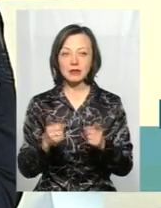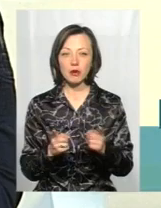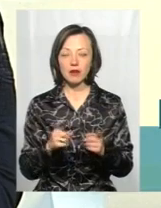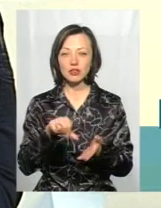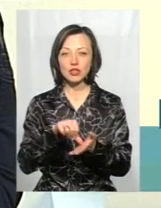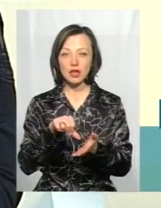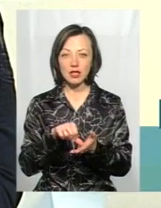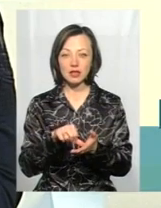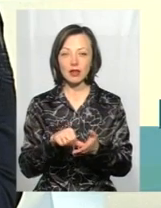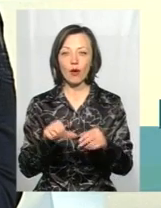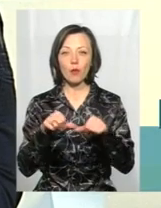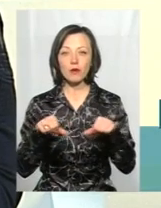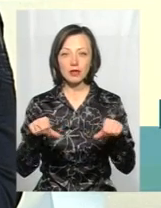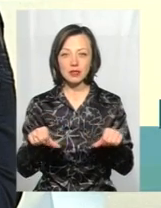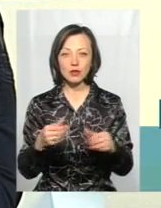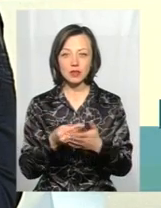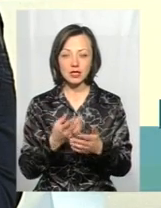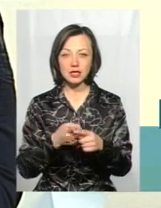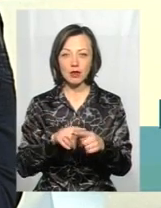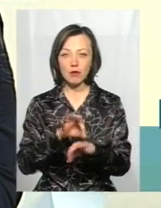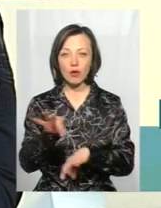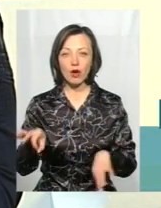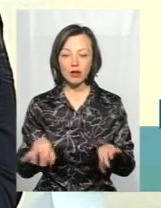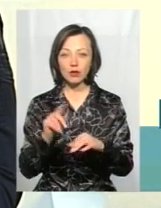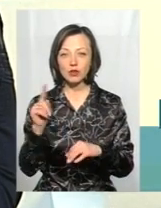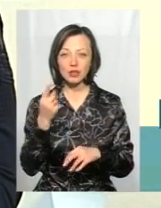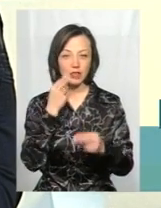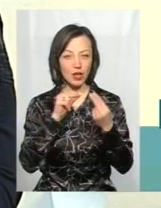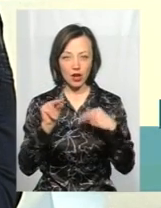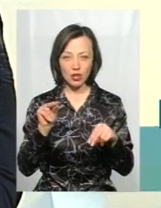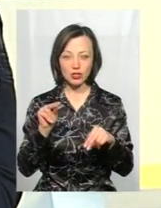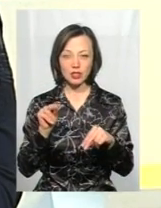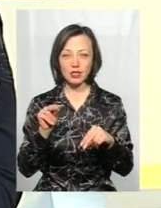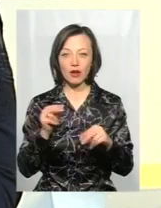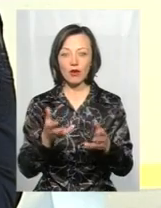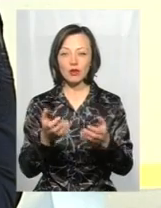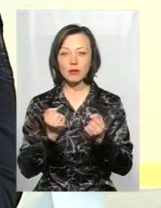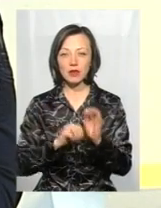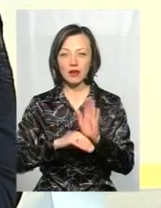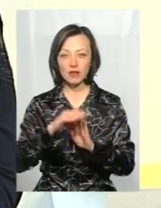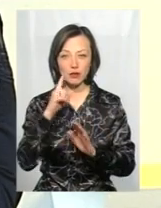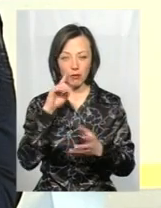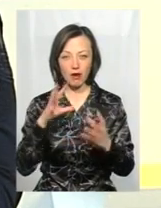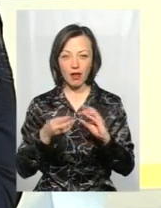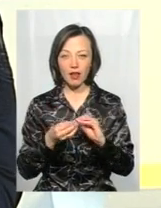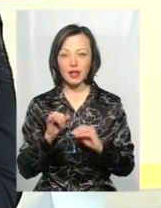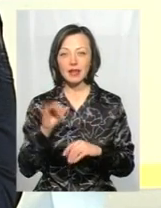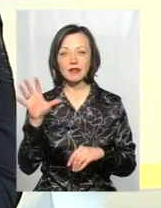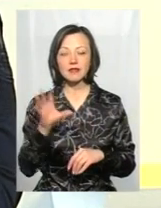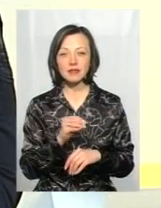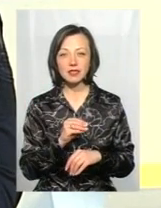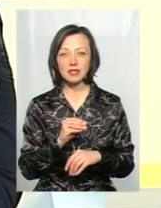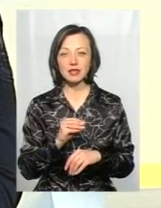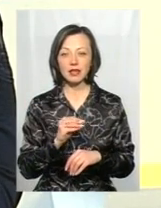члени оцінювальної комісії оцінили цей проєкт як один із найкращих, тобто він отримав найвищі бали. І всі з